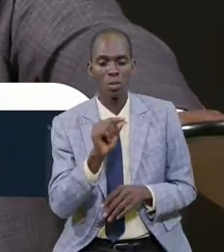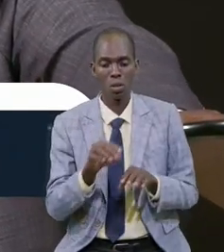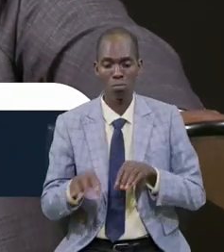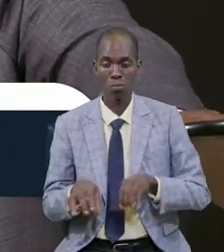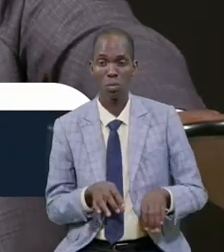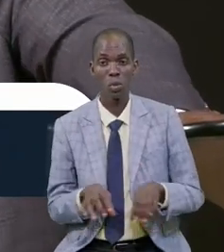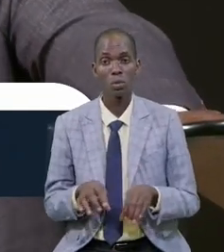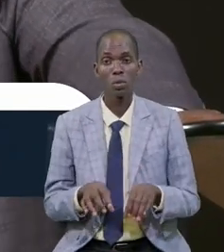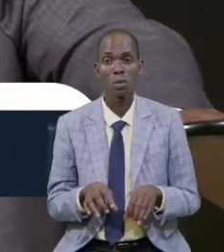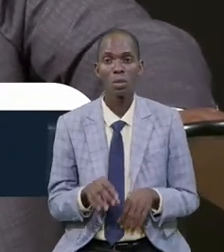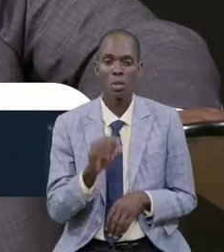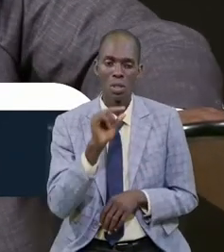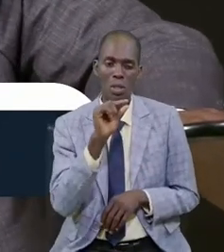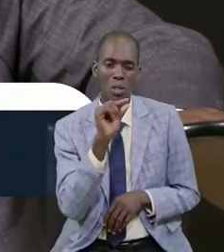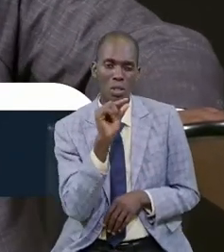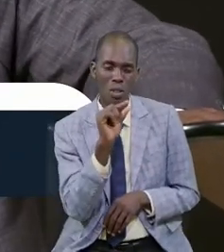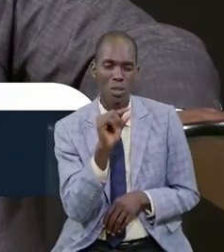action.